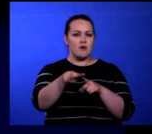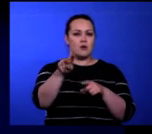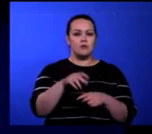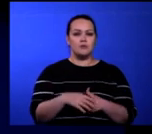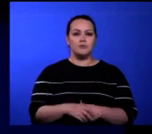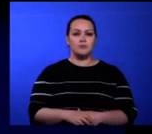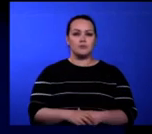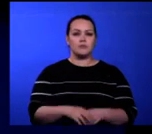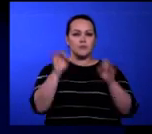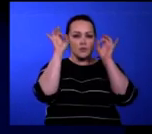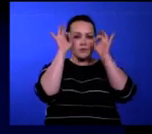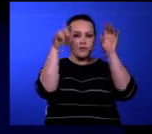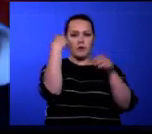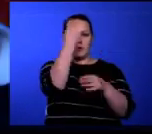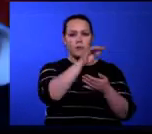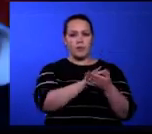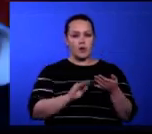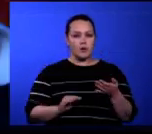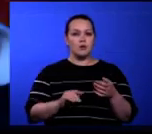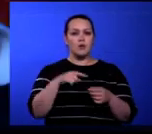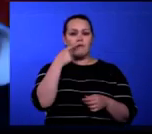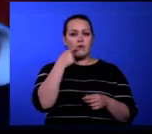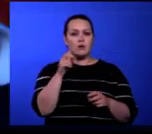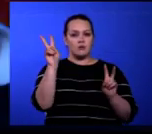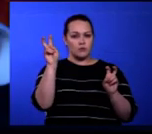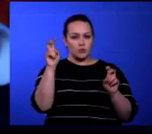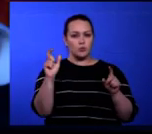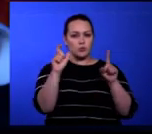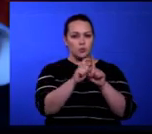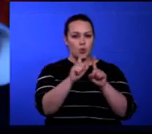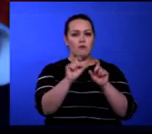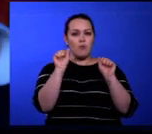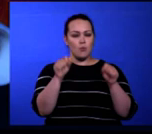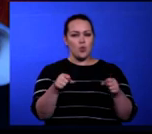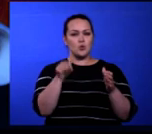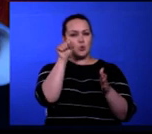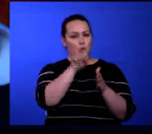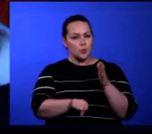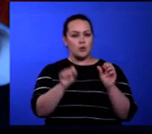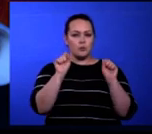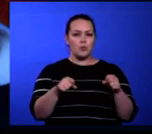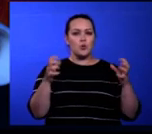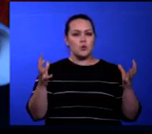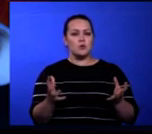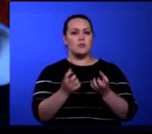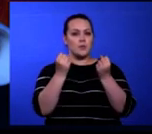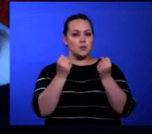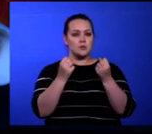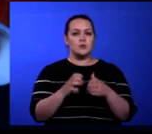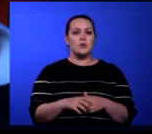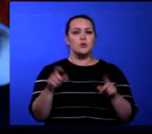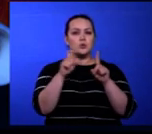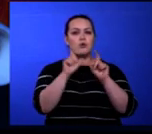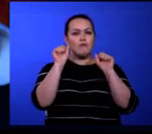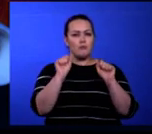говорил: словом можно убить, словом можно спасти, словом можно войска за собой повести,